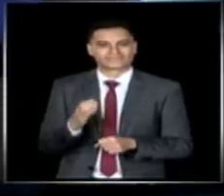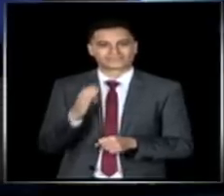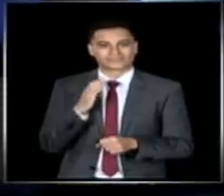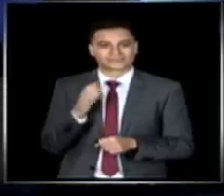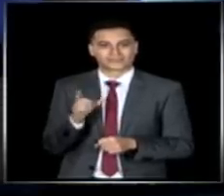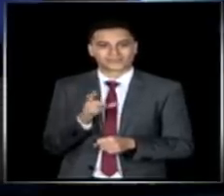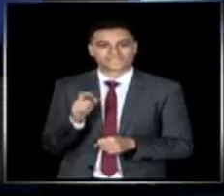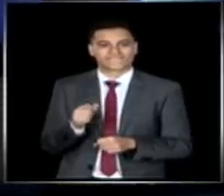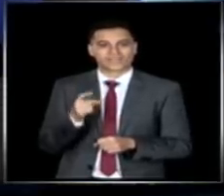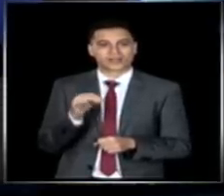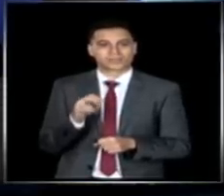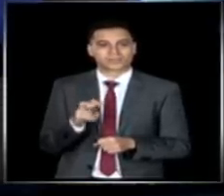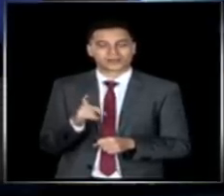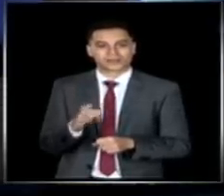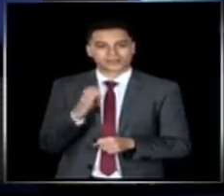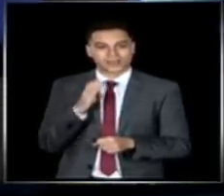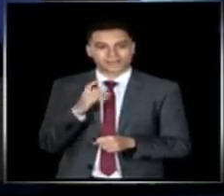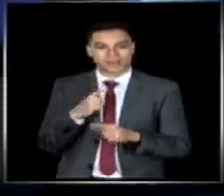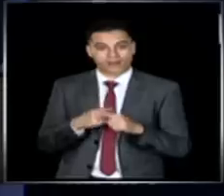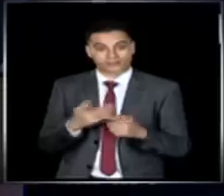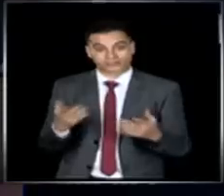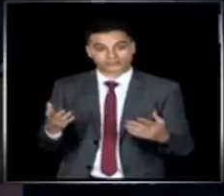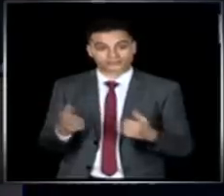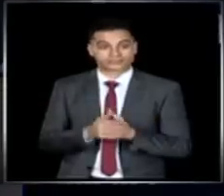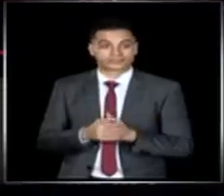الإجابة في إيد فاطمة، إجابة خاطئة.